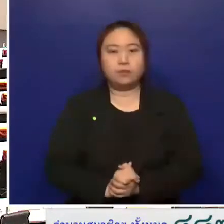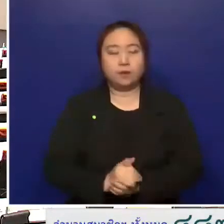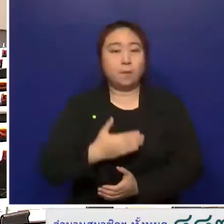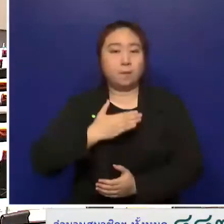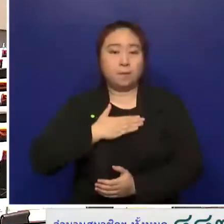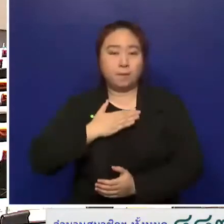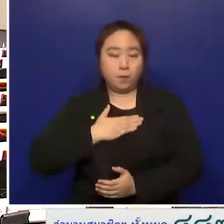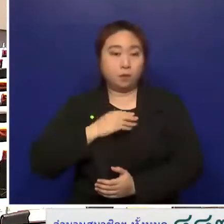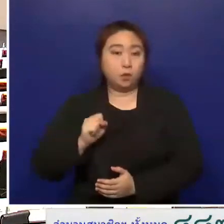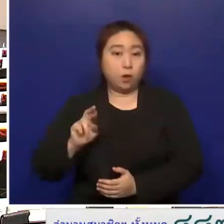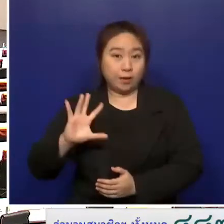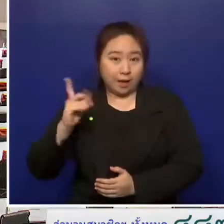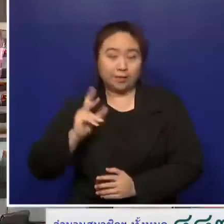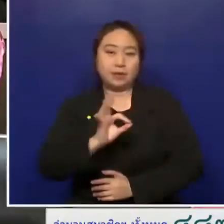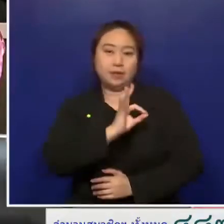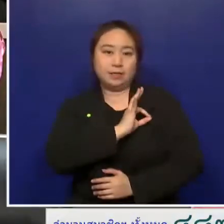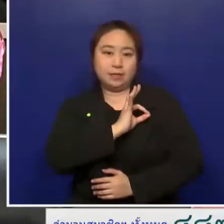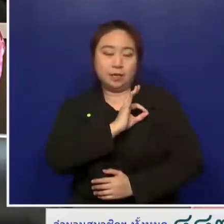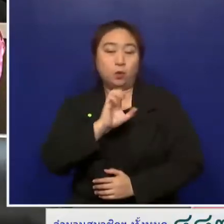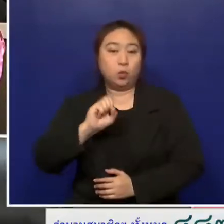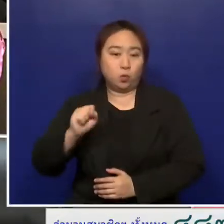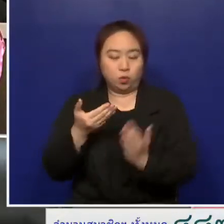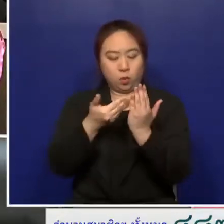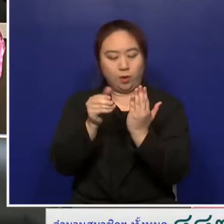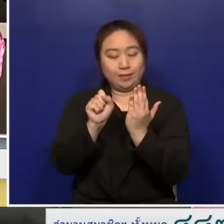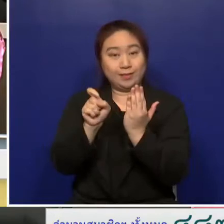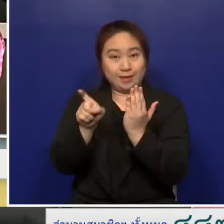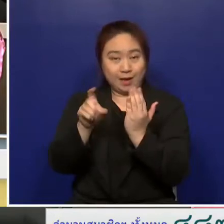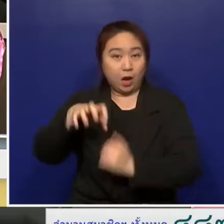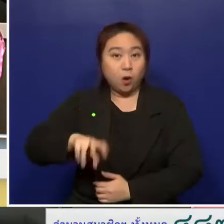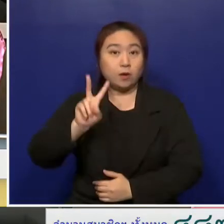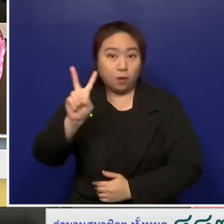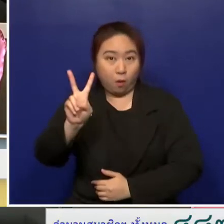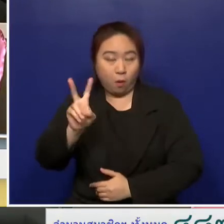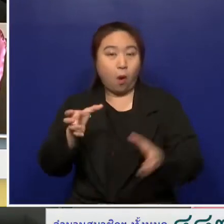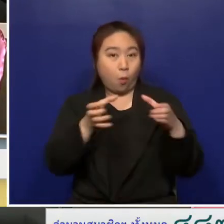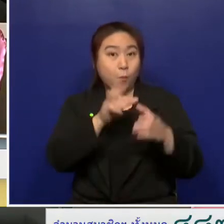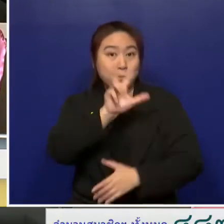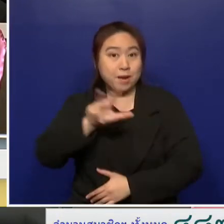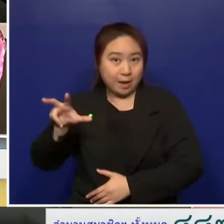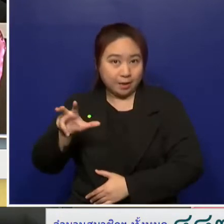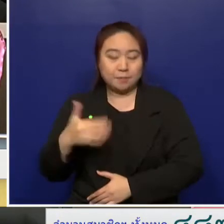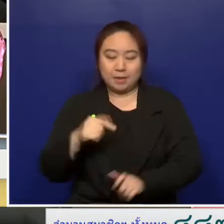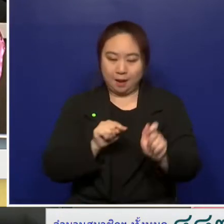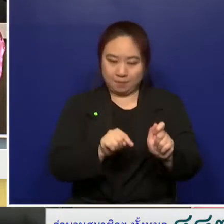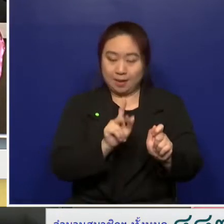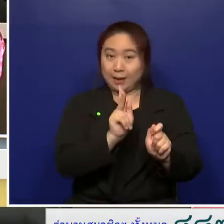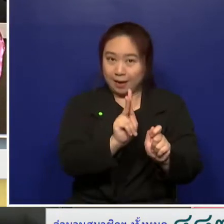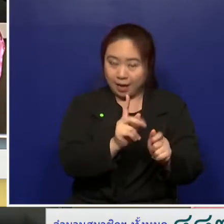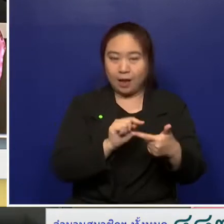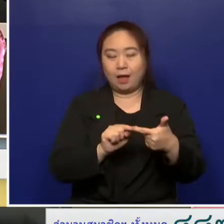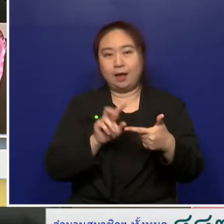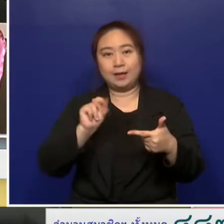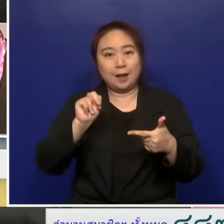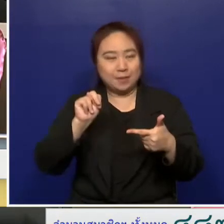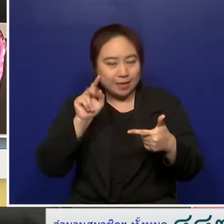ุรชาติชาณปฏิต สมาชิศพาพุทย์ราจสดอนจัหวดสีศักศตistem 2 พักเพื่อไยประกอบด้วยอัเภอกัทะลารม อัเภอน้